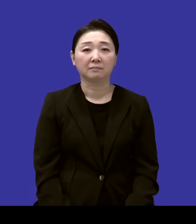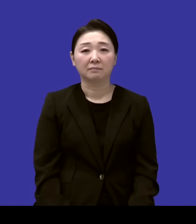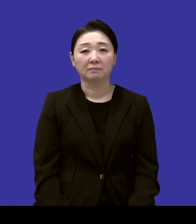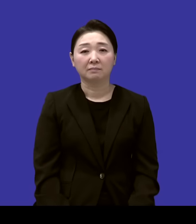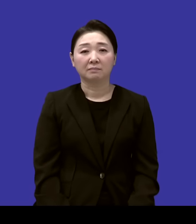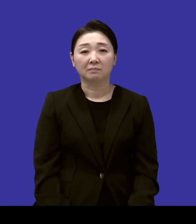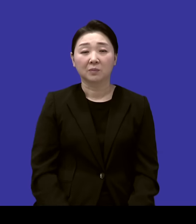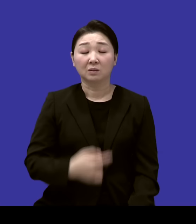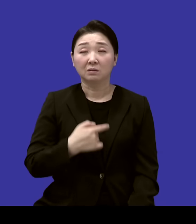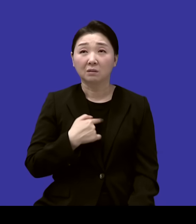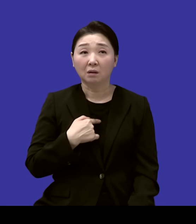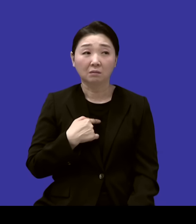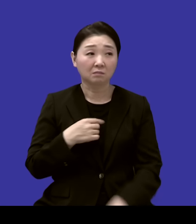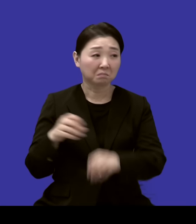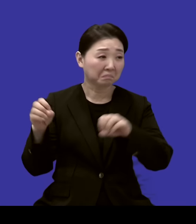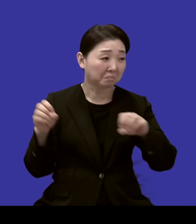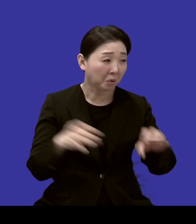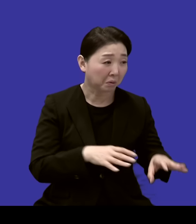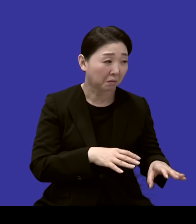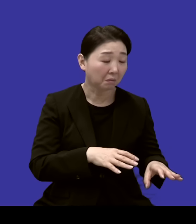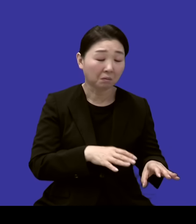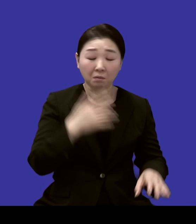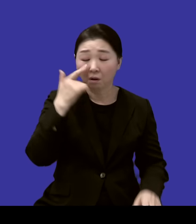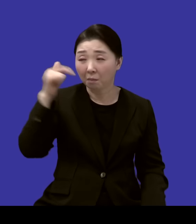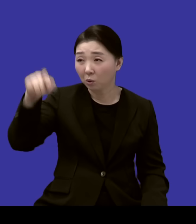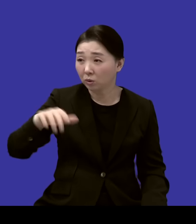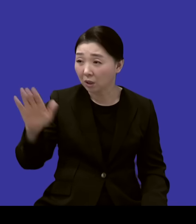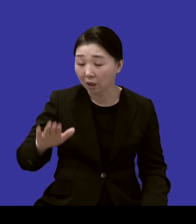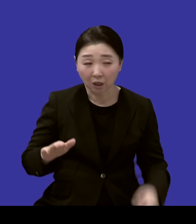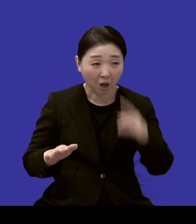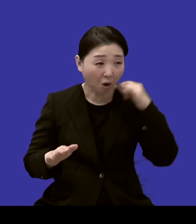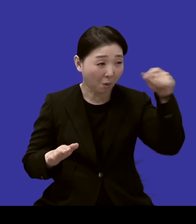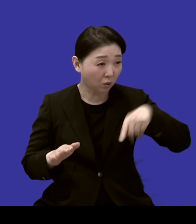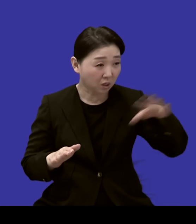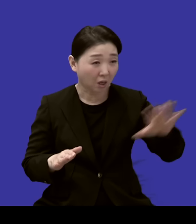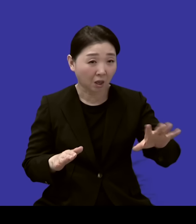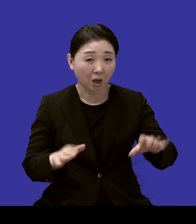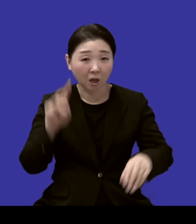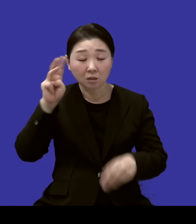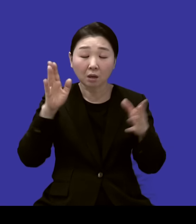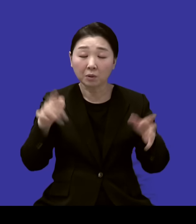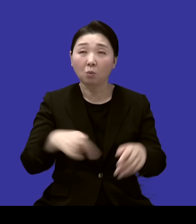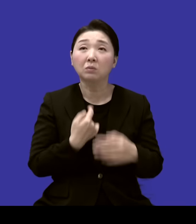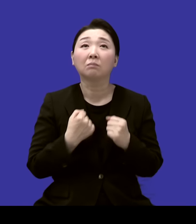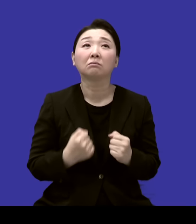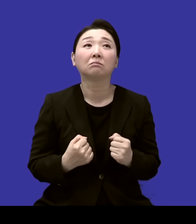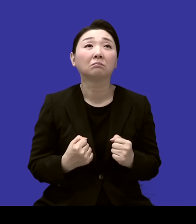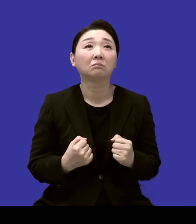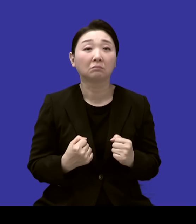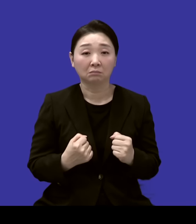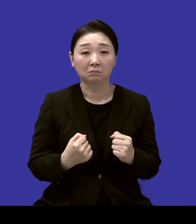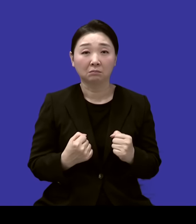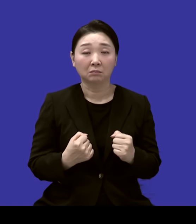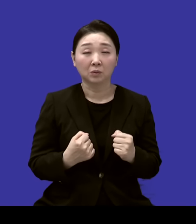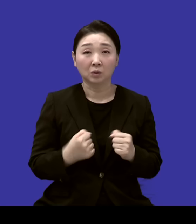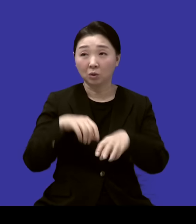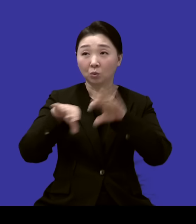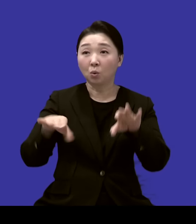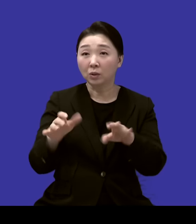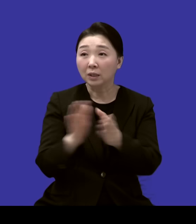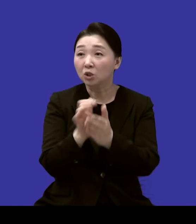뭐 버려진 건지 음. 아버지도 안 들어와 엄마도 안 들어와 3일 내내 그렇게 있어서 동네에도 그런 친구들이 몇